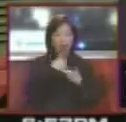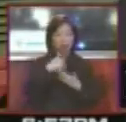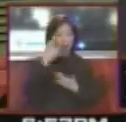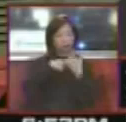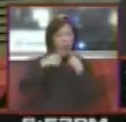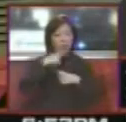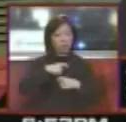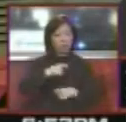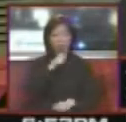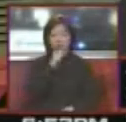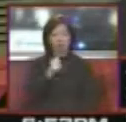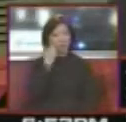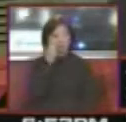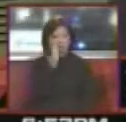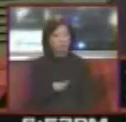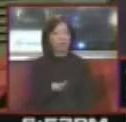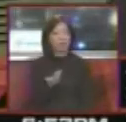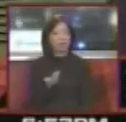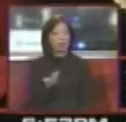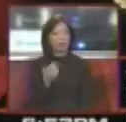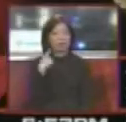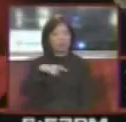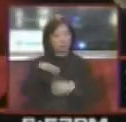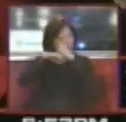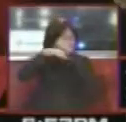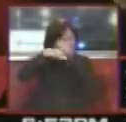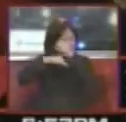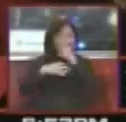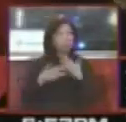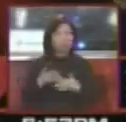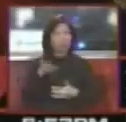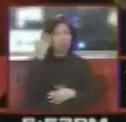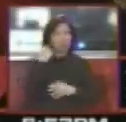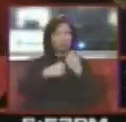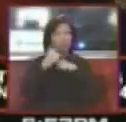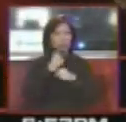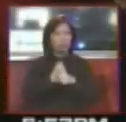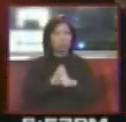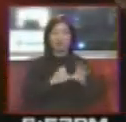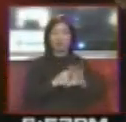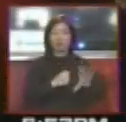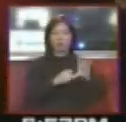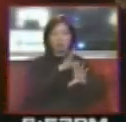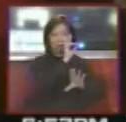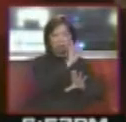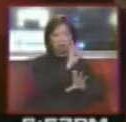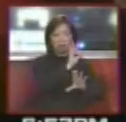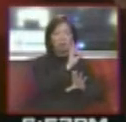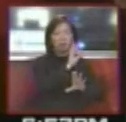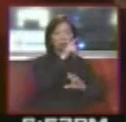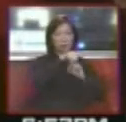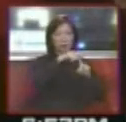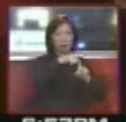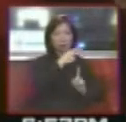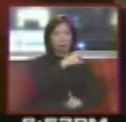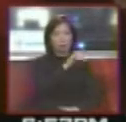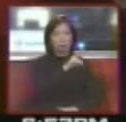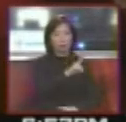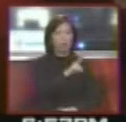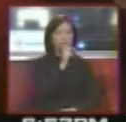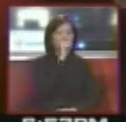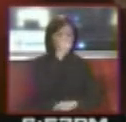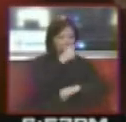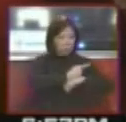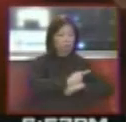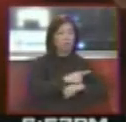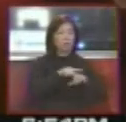sila nahihiya na magpa-examine. Noong nakaraang taon, tinatayang nasa 9 ang nagpopositibo sa sakit kada araw.